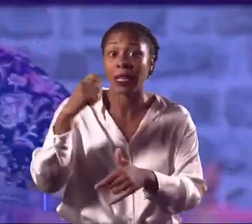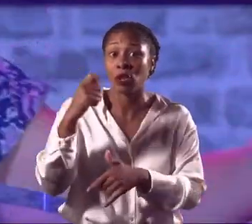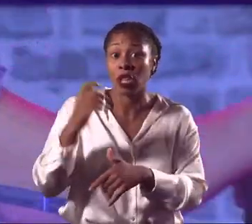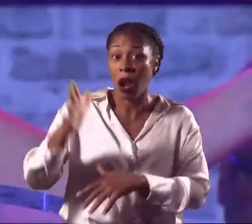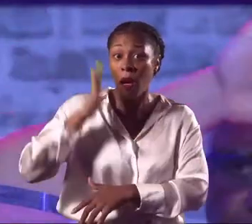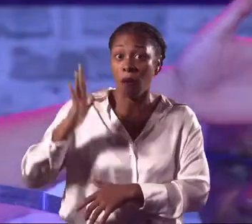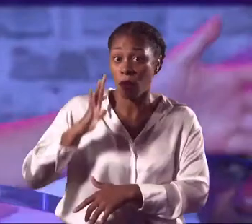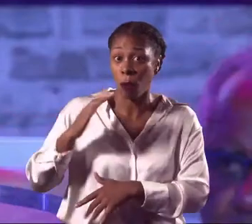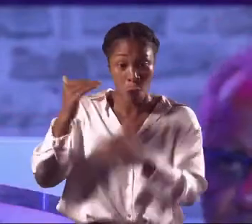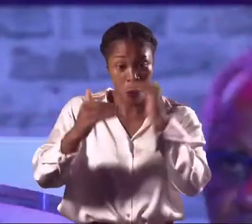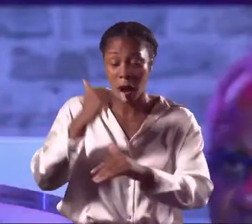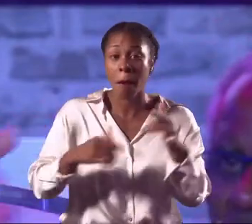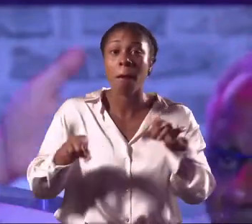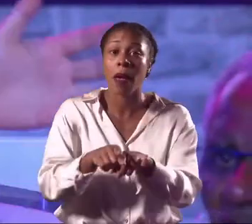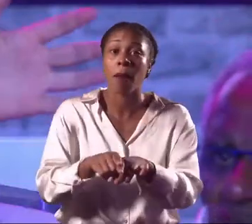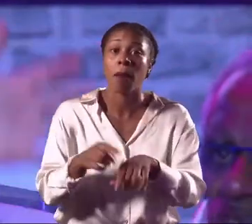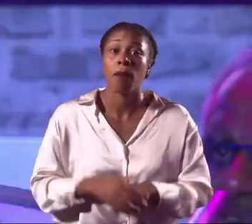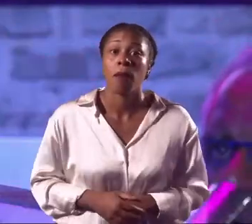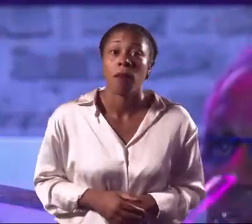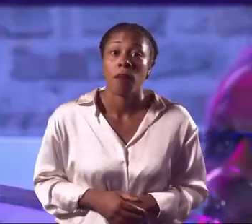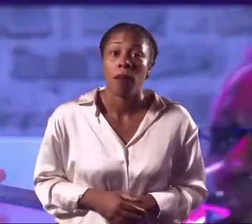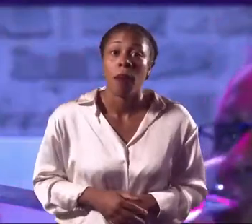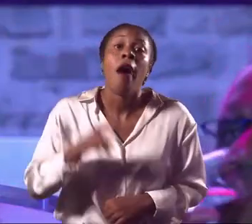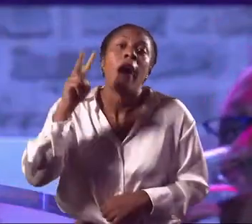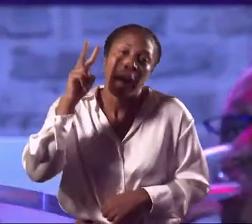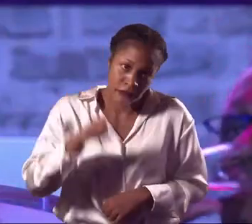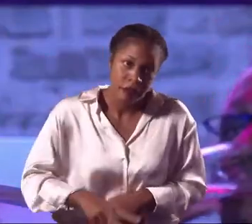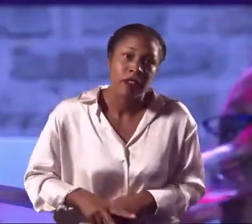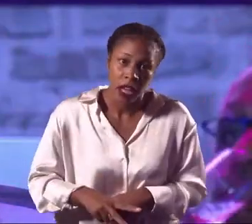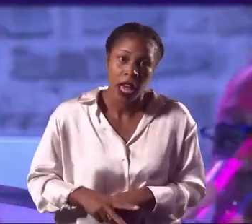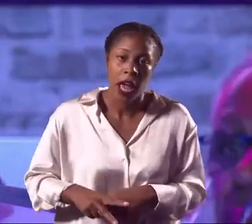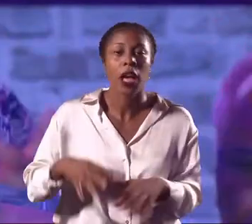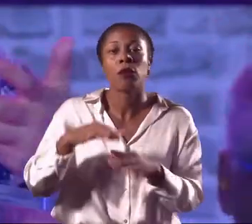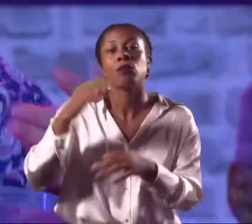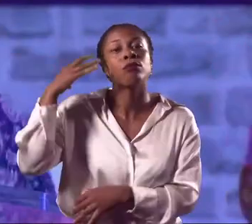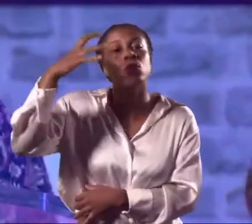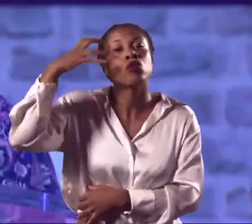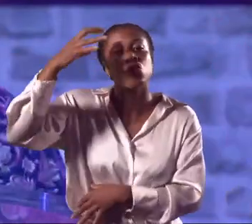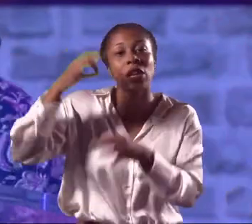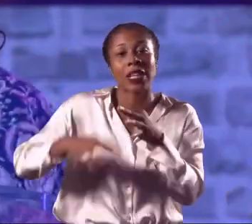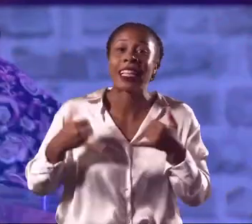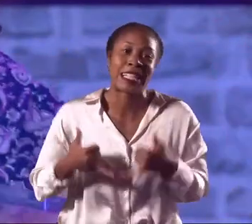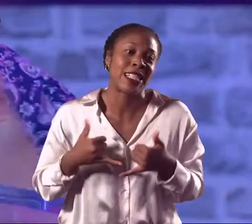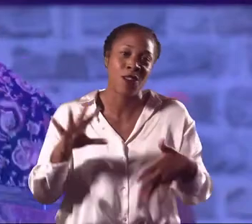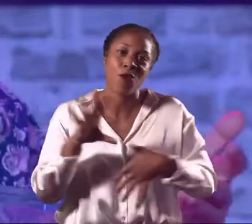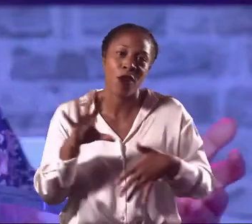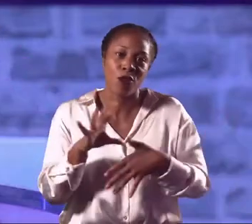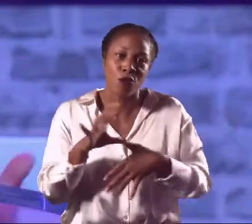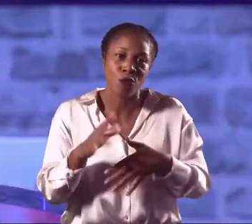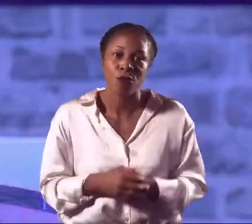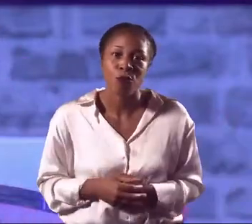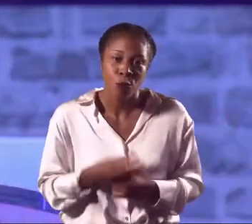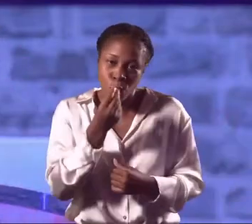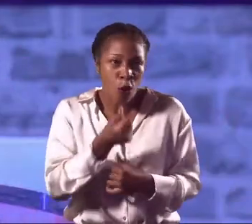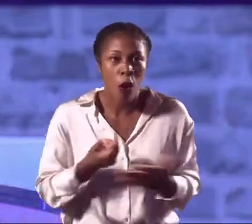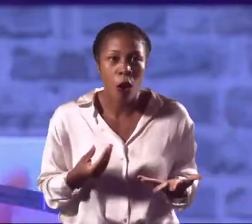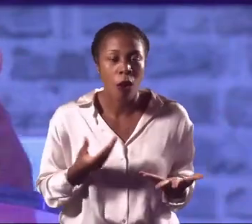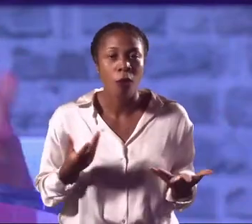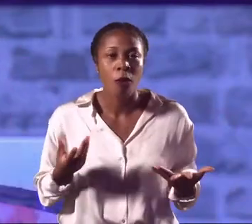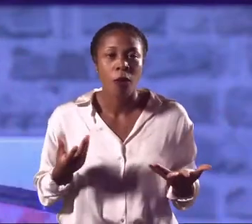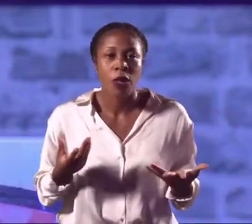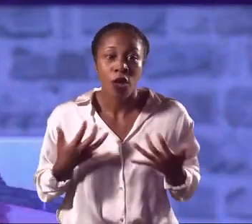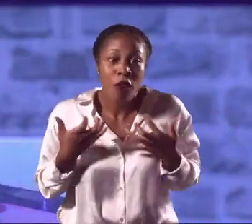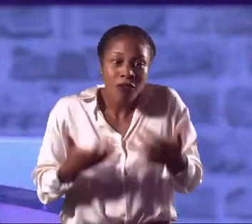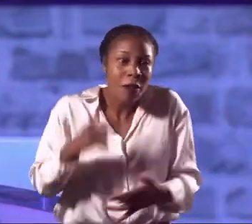Et oui, c'est vrai que si on s'en tient aux résultats de Jean-Luc Mélenchon ici en Guadeloupe, on a de quoi espérer